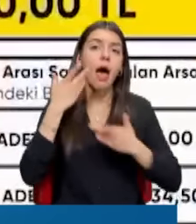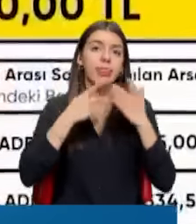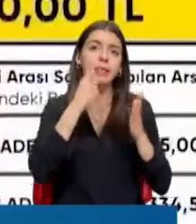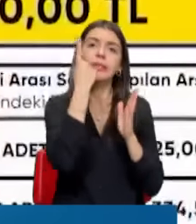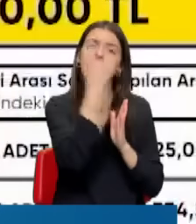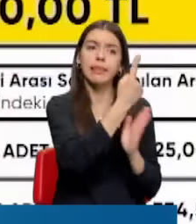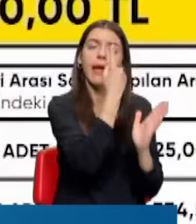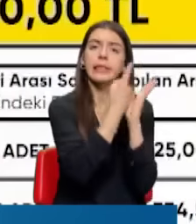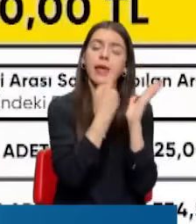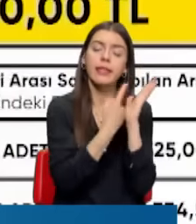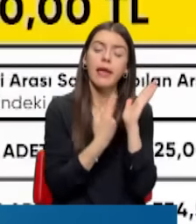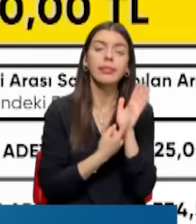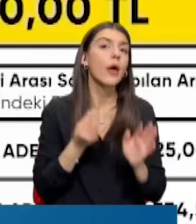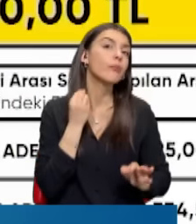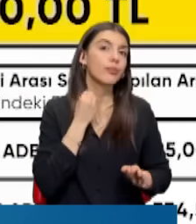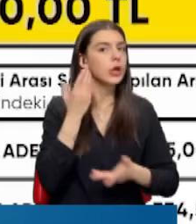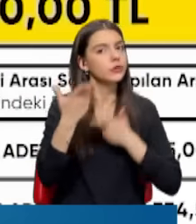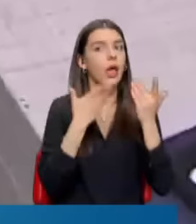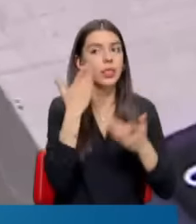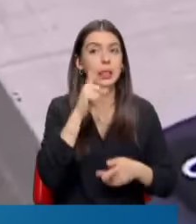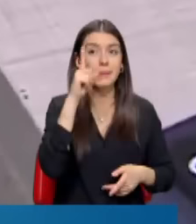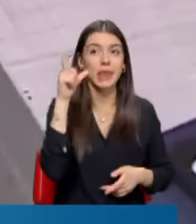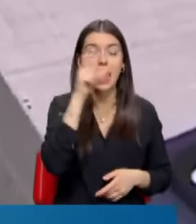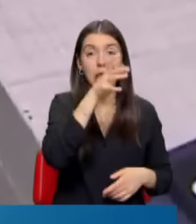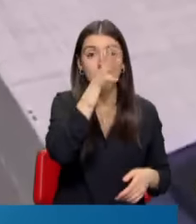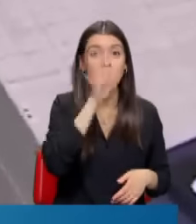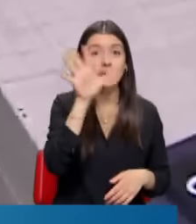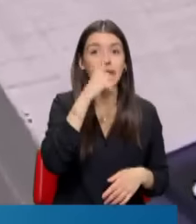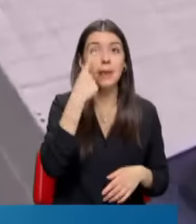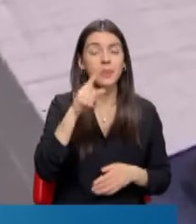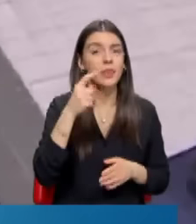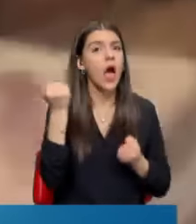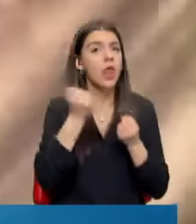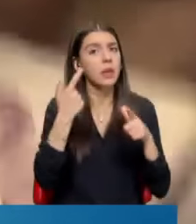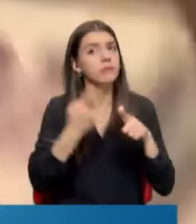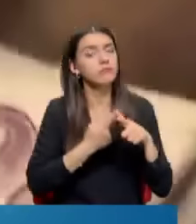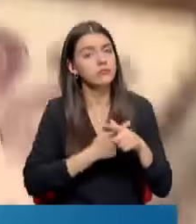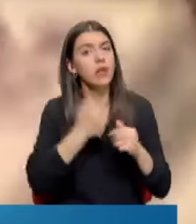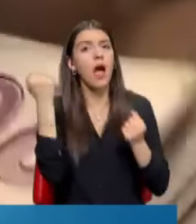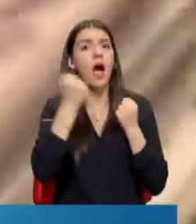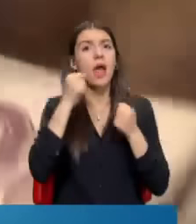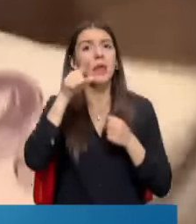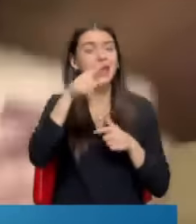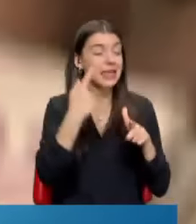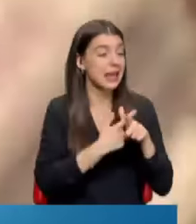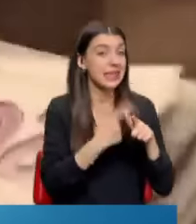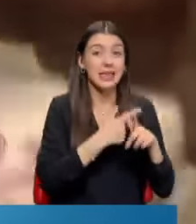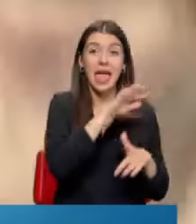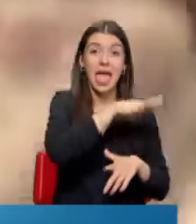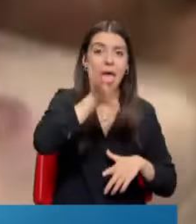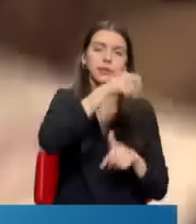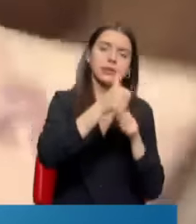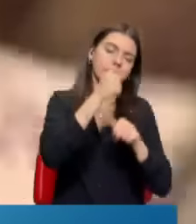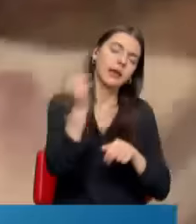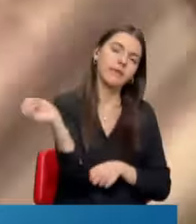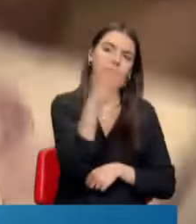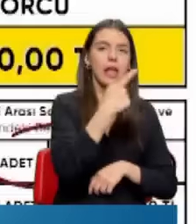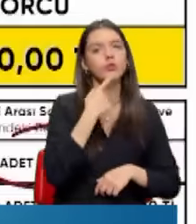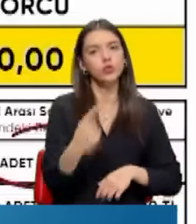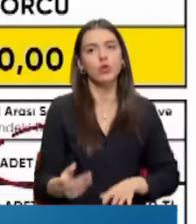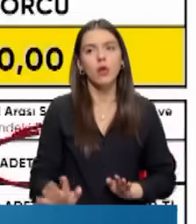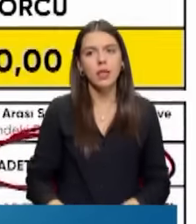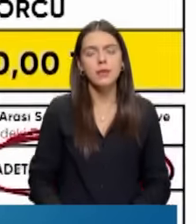kalem borçları anlattı. Aylık 450 bin liralık araç kiraladı. İlk icraat olarak da kiralanan araçları iade ettiklerini